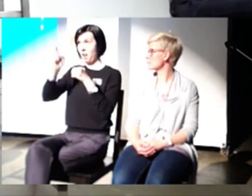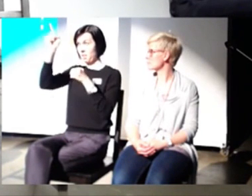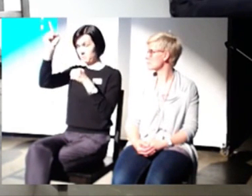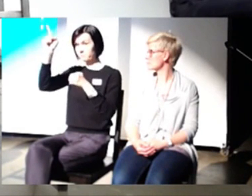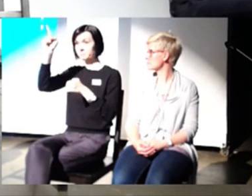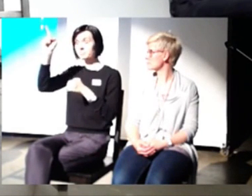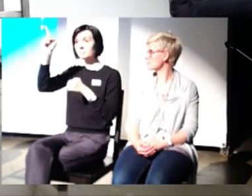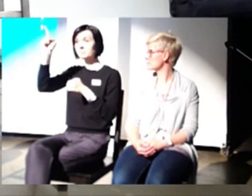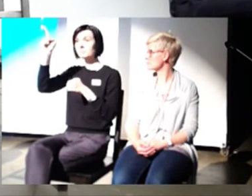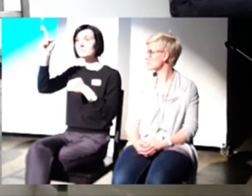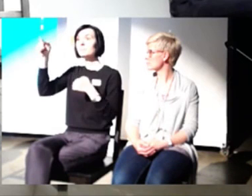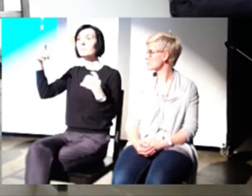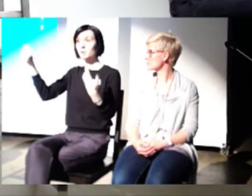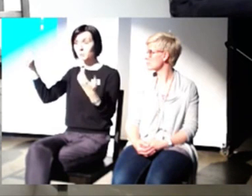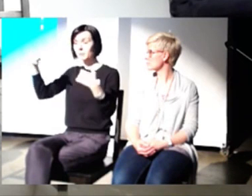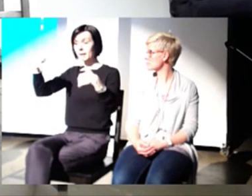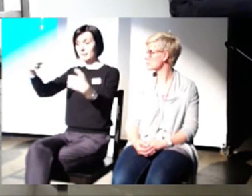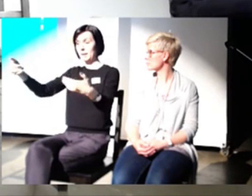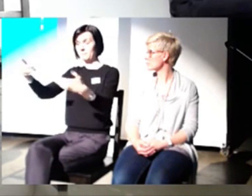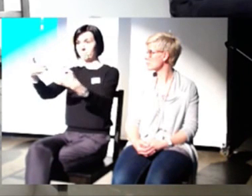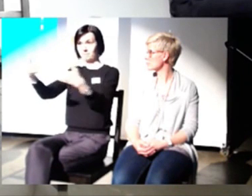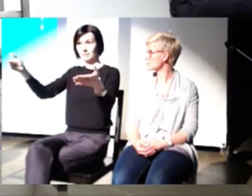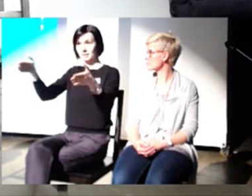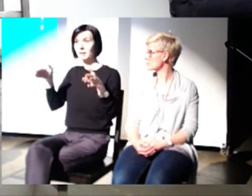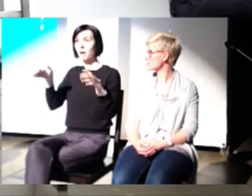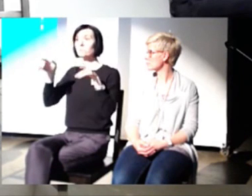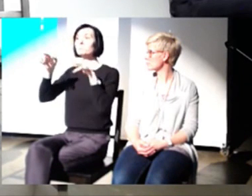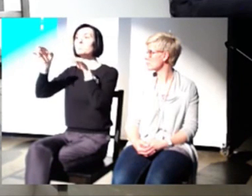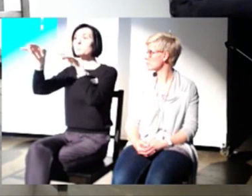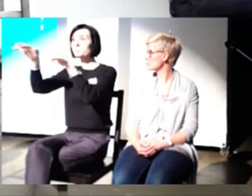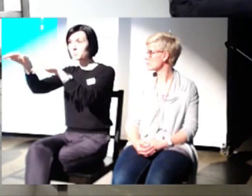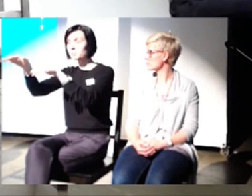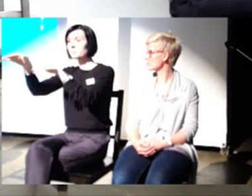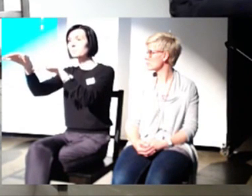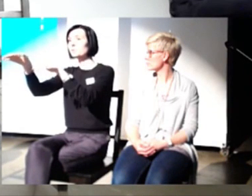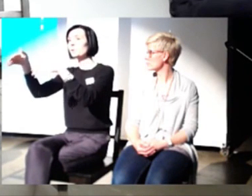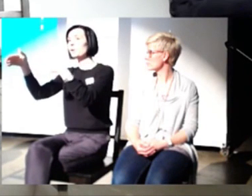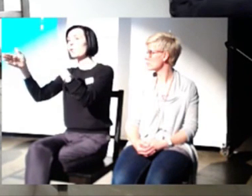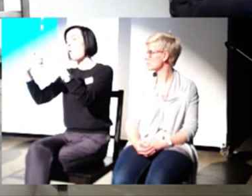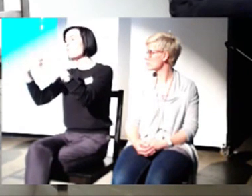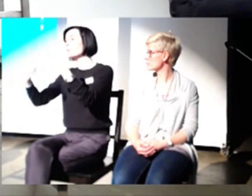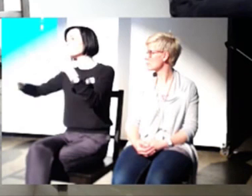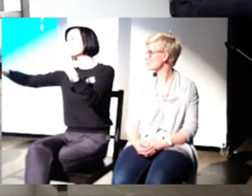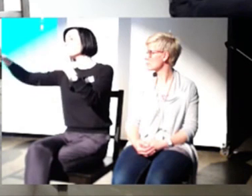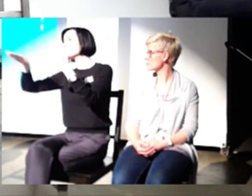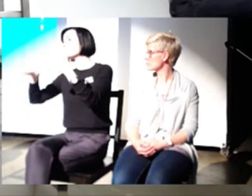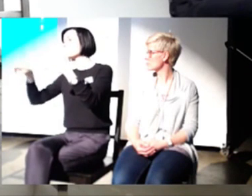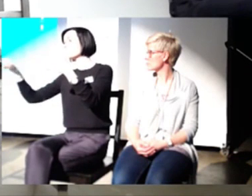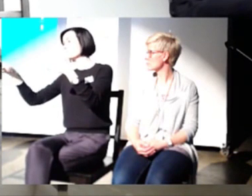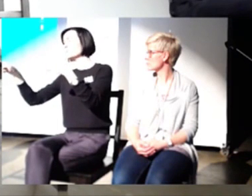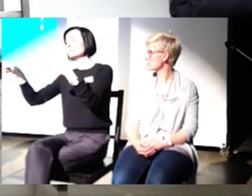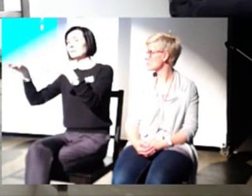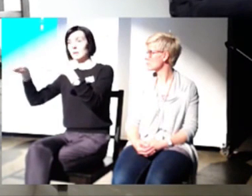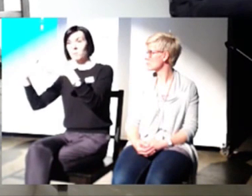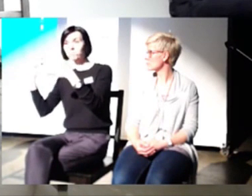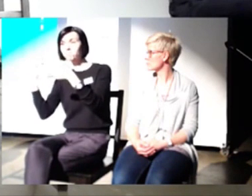tosta, kun me lähdetään tästä tilasta ja me mennään takaisin tuohon aulaan, niin siinä on semmoinen valtava 100 hengen